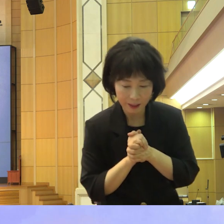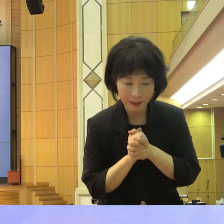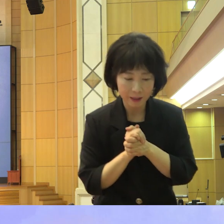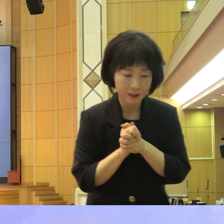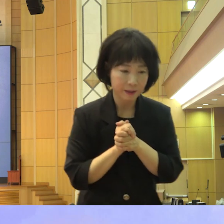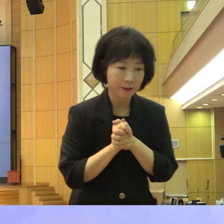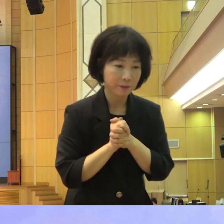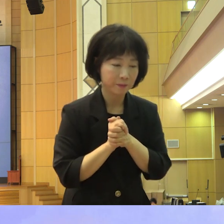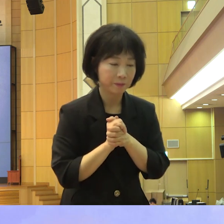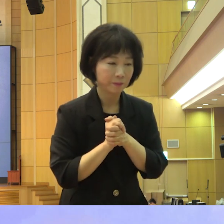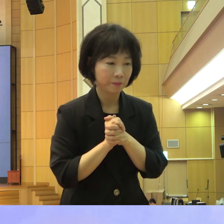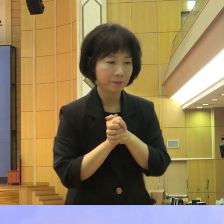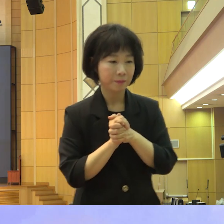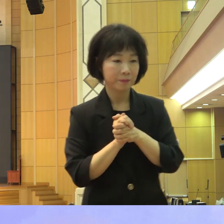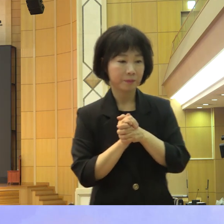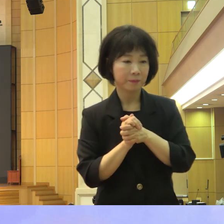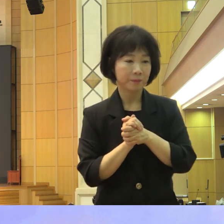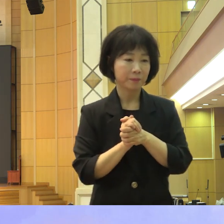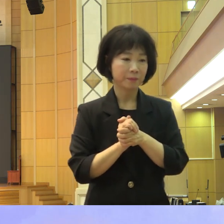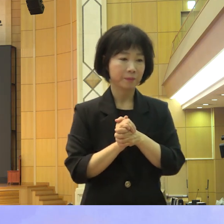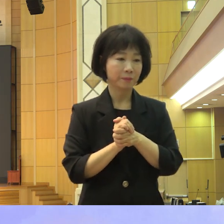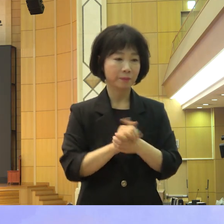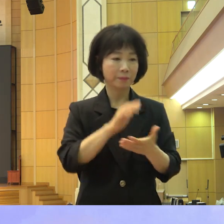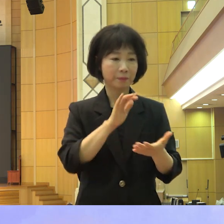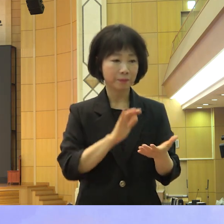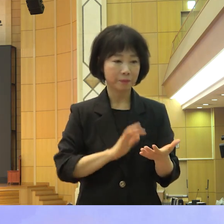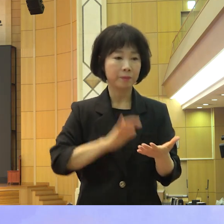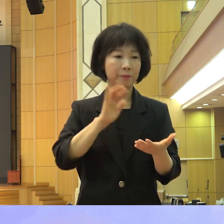믿사옵나이다. 아멘.